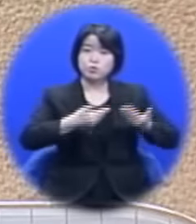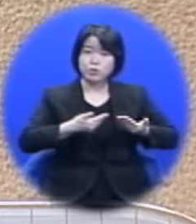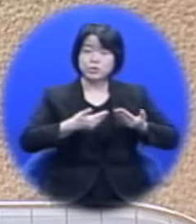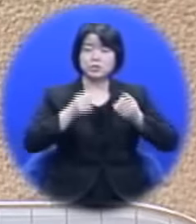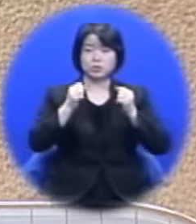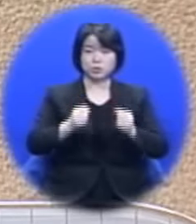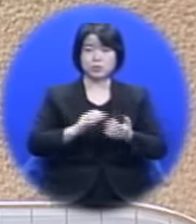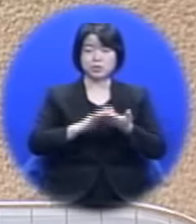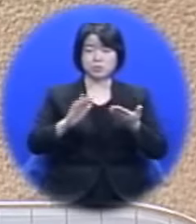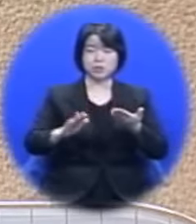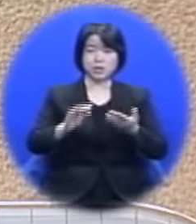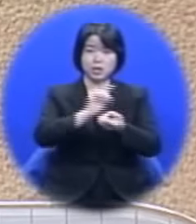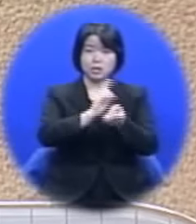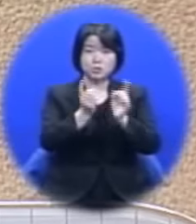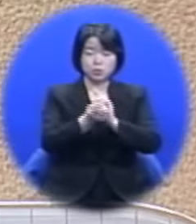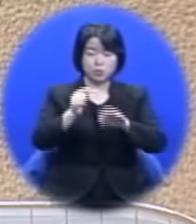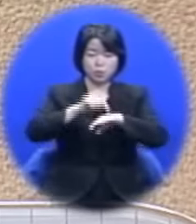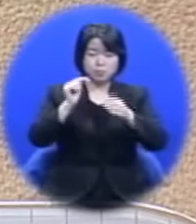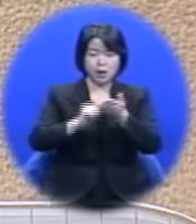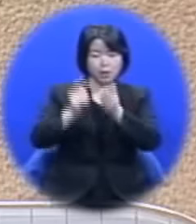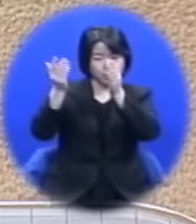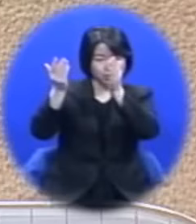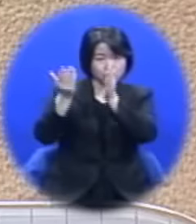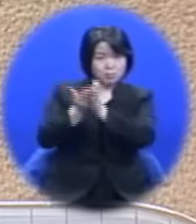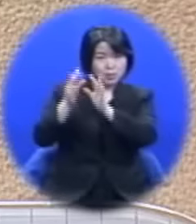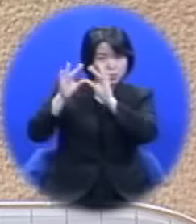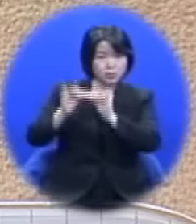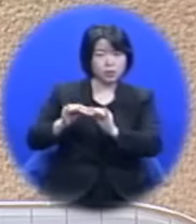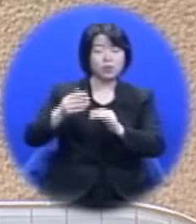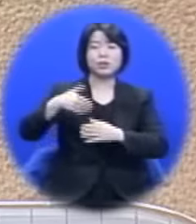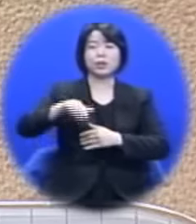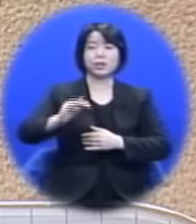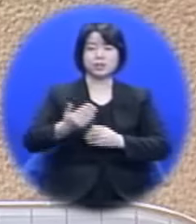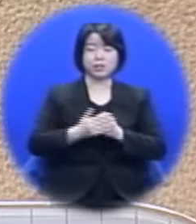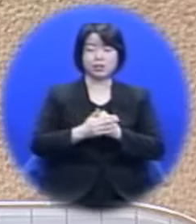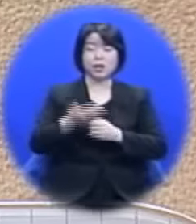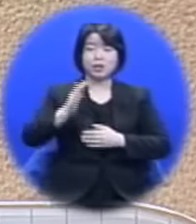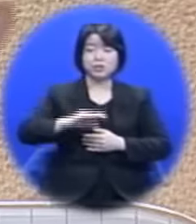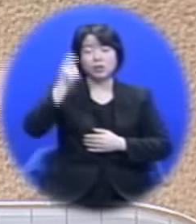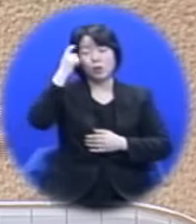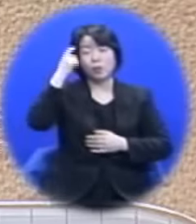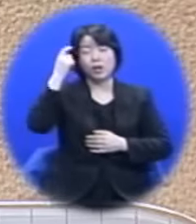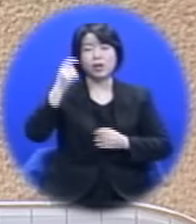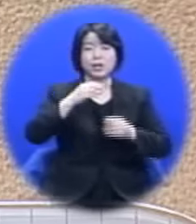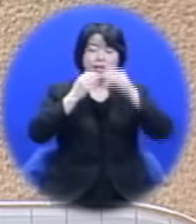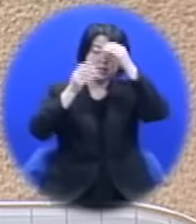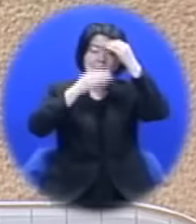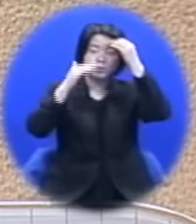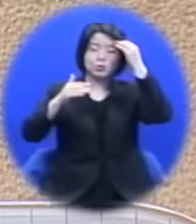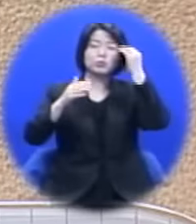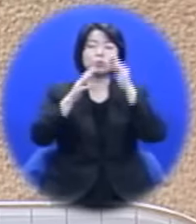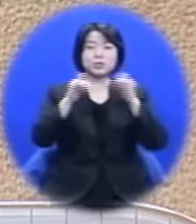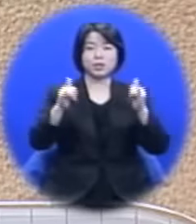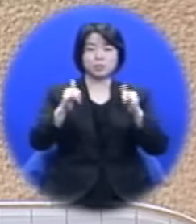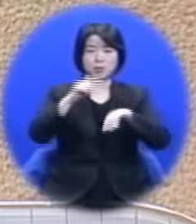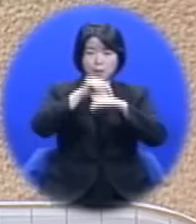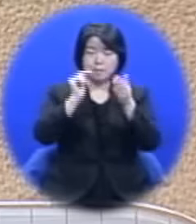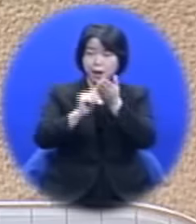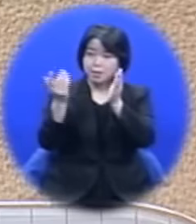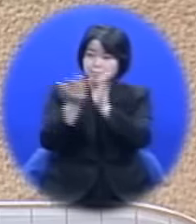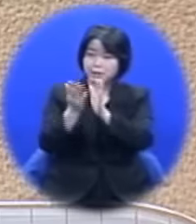그리고 서로 마음을 맞추 가는 거지 그런데도 왜 성도들끼리 마음 맞는 사람을 찾아